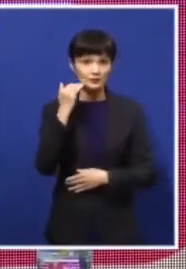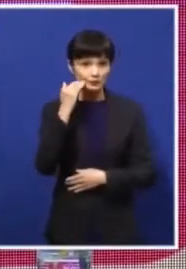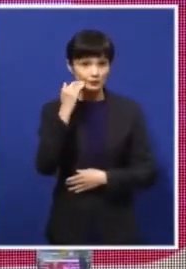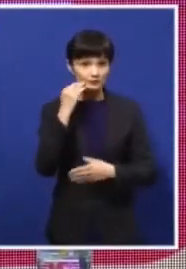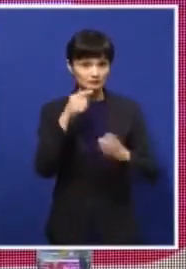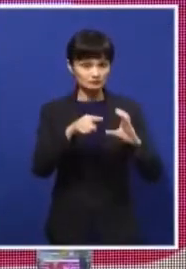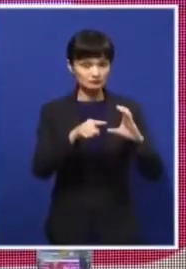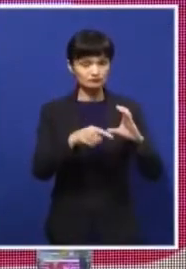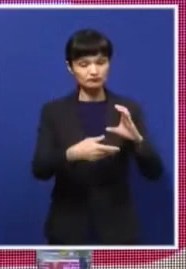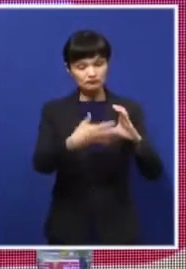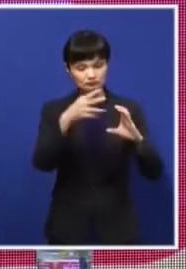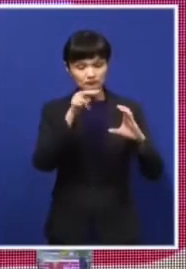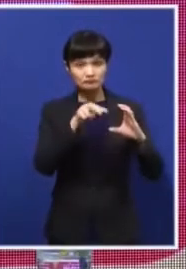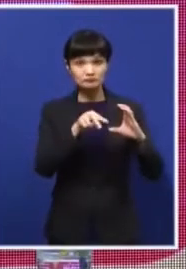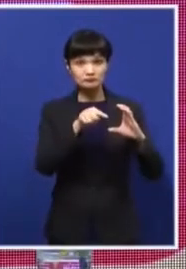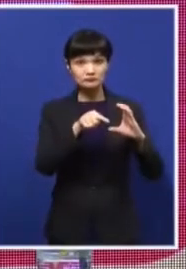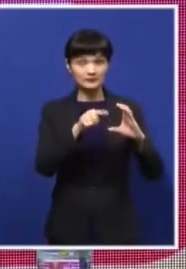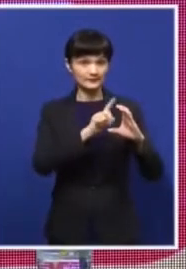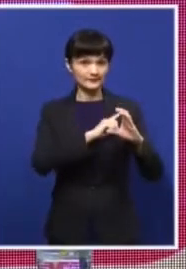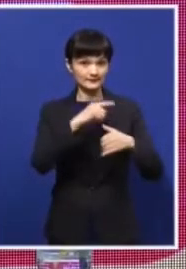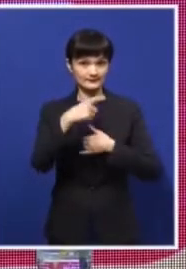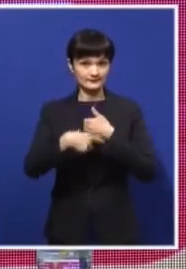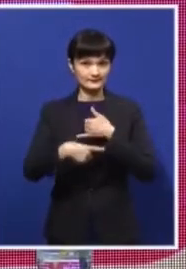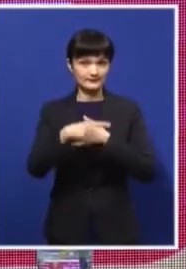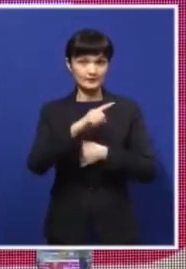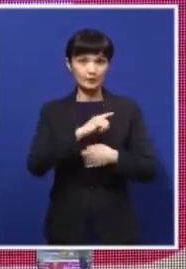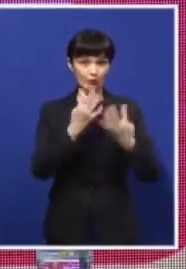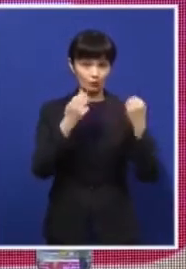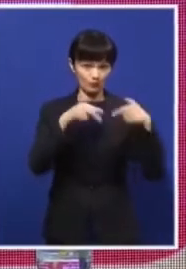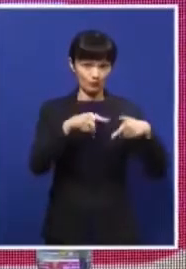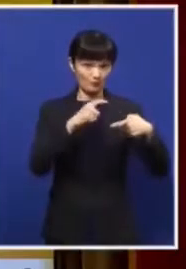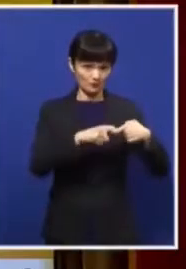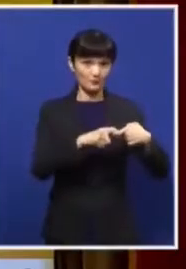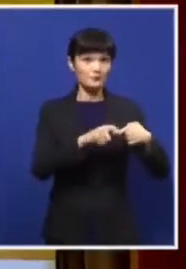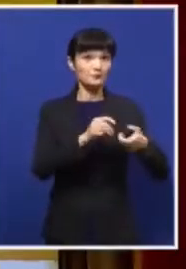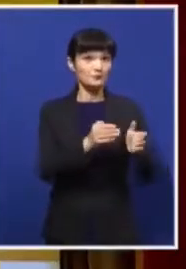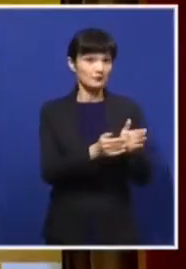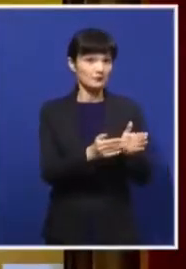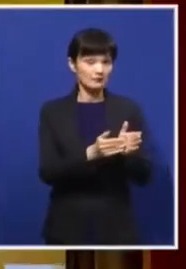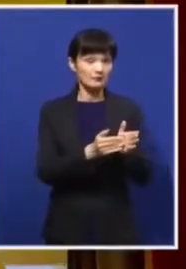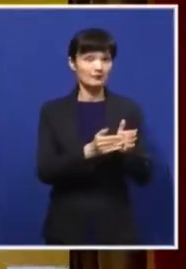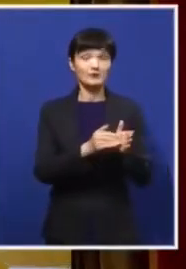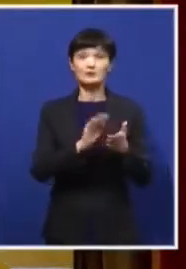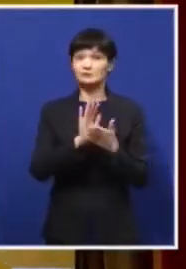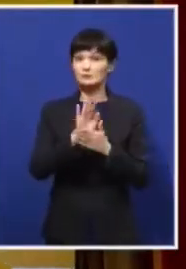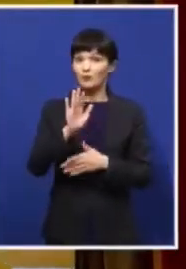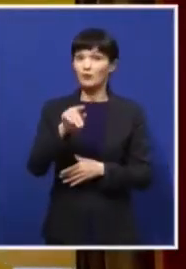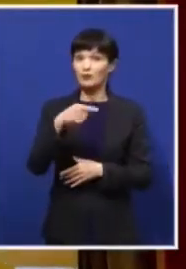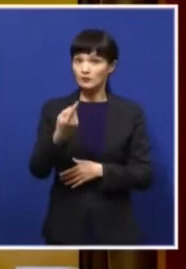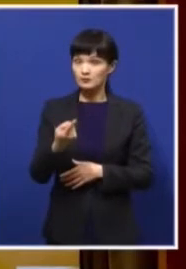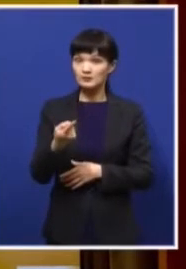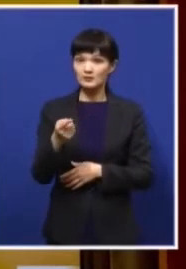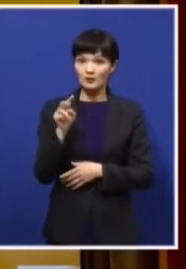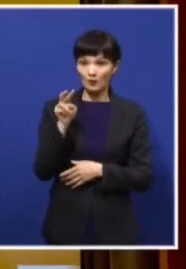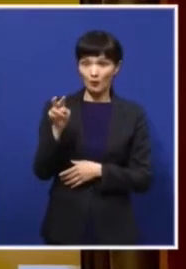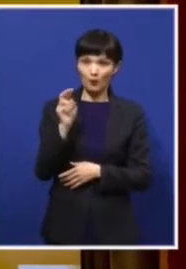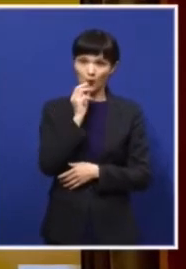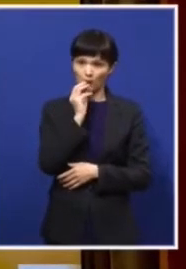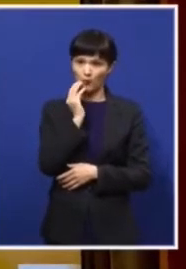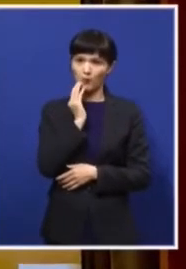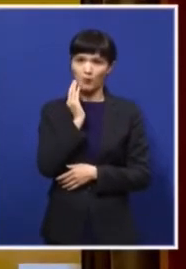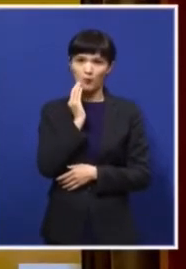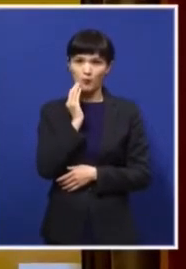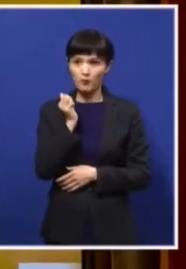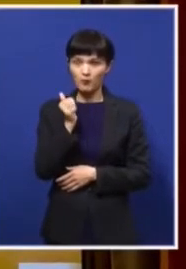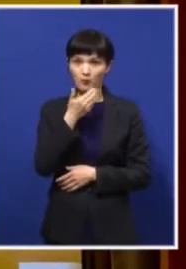已经有做任何一种个人的数位绑定的话，就算后面有其他的品牌的优惠的话，也是